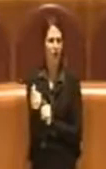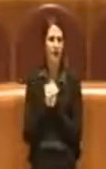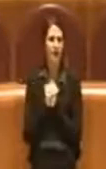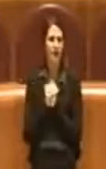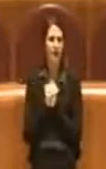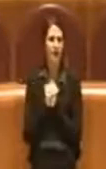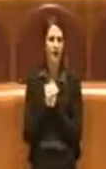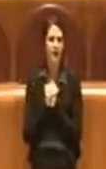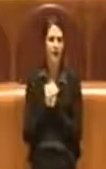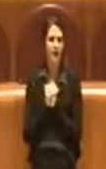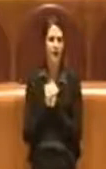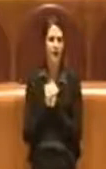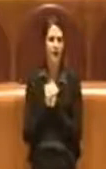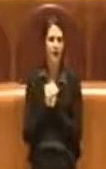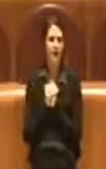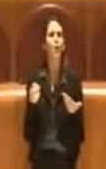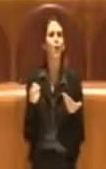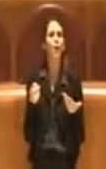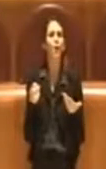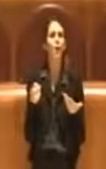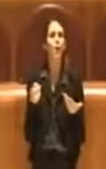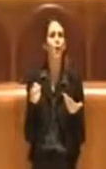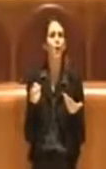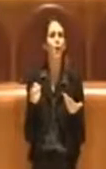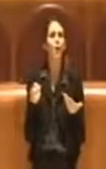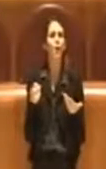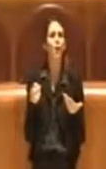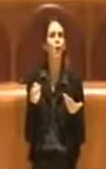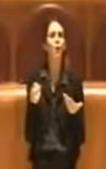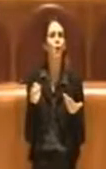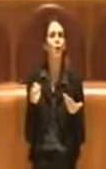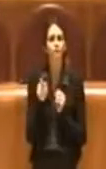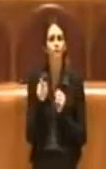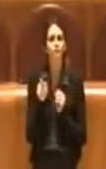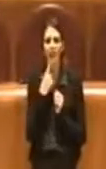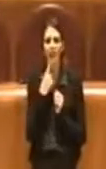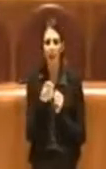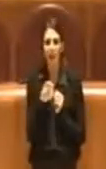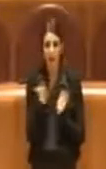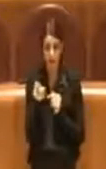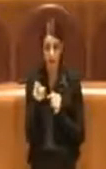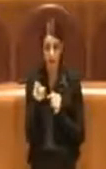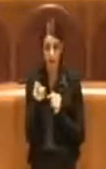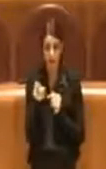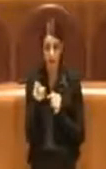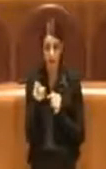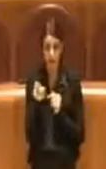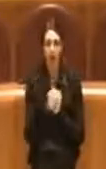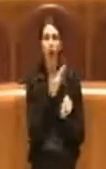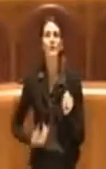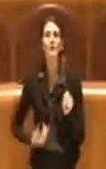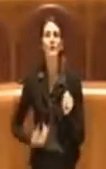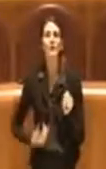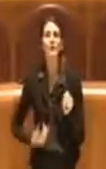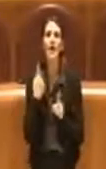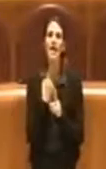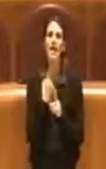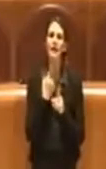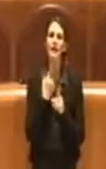la ragione del quale è che a detta del Dipartimento il consigliere doveva indicare le